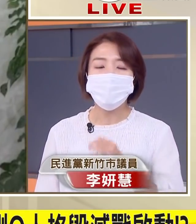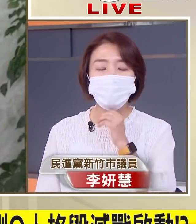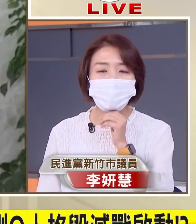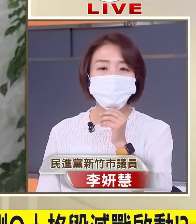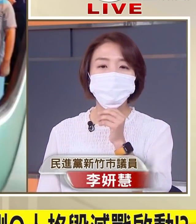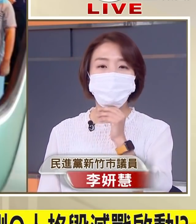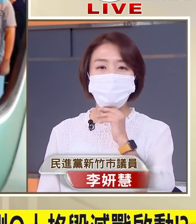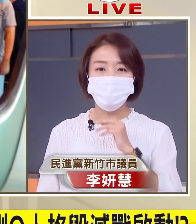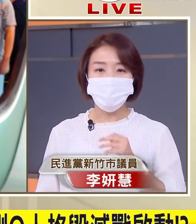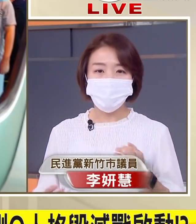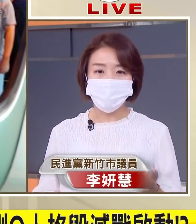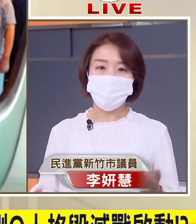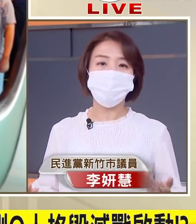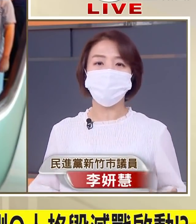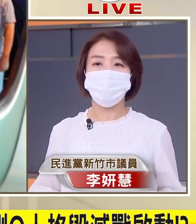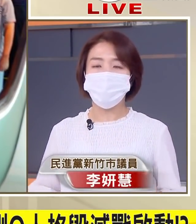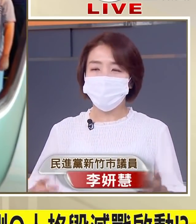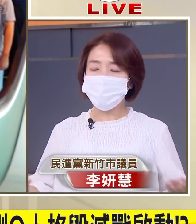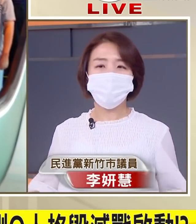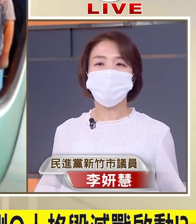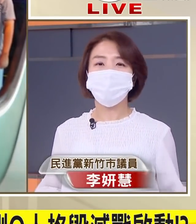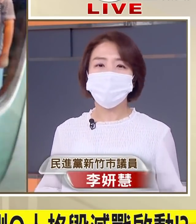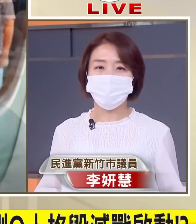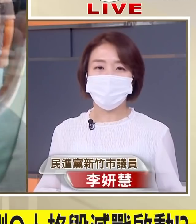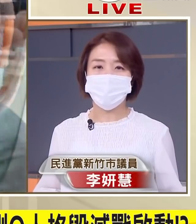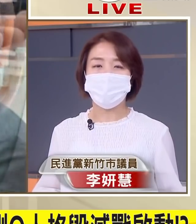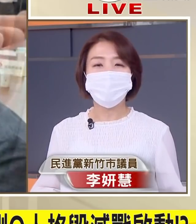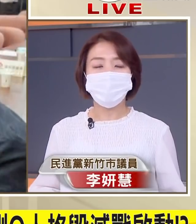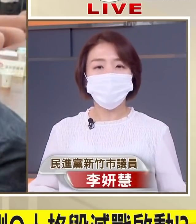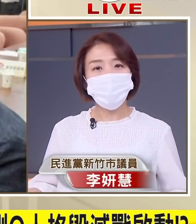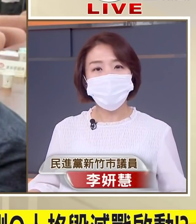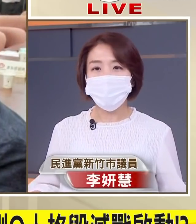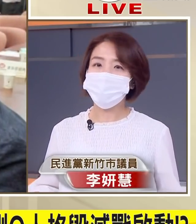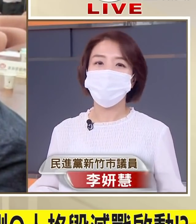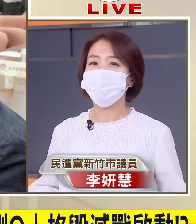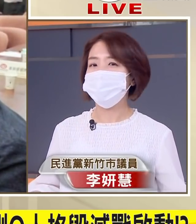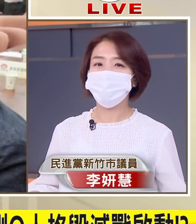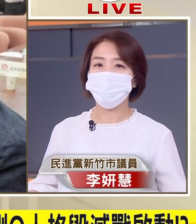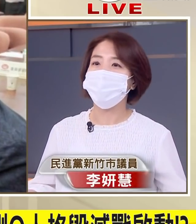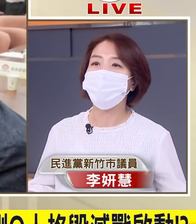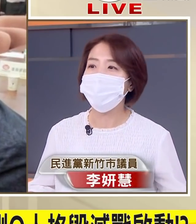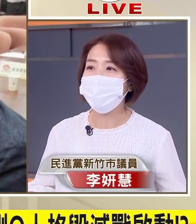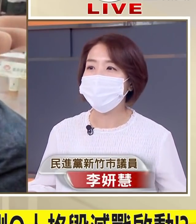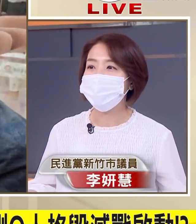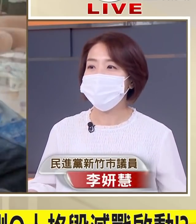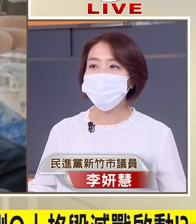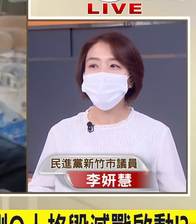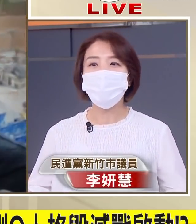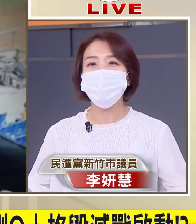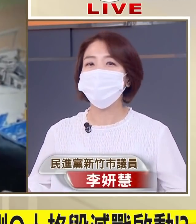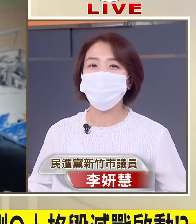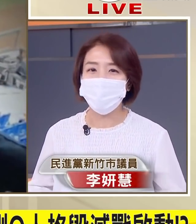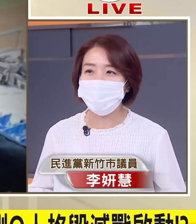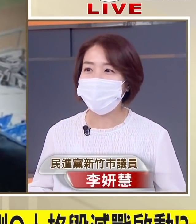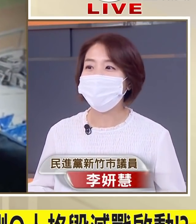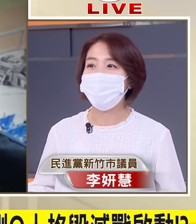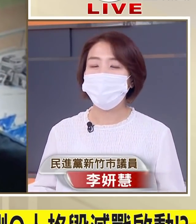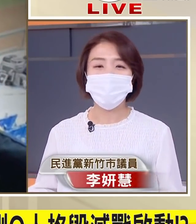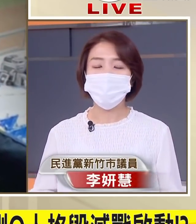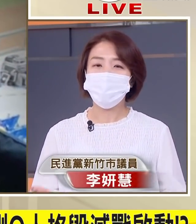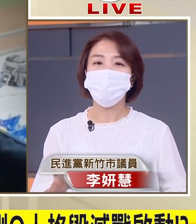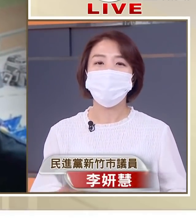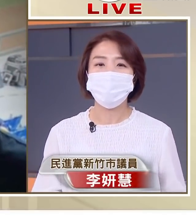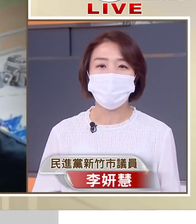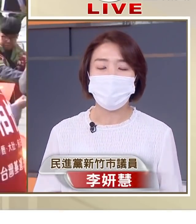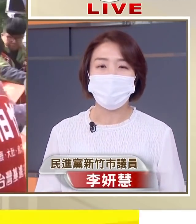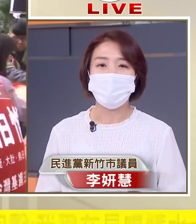所，譬如说连胜文或许他会说我从来没有去过电子游戏场，可是我会说可是你都可能都在国外啊，你在邮轮上面啊，或